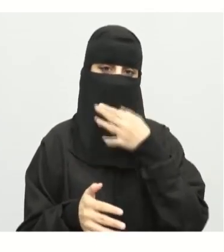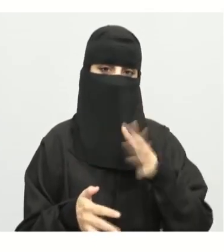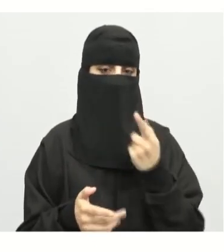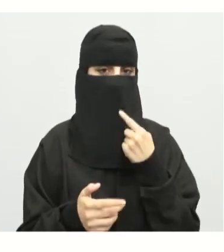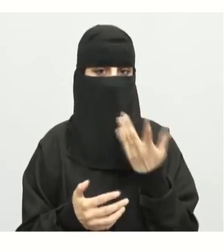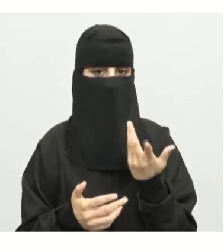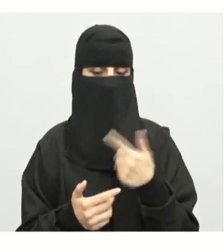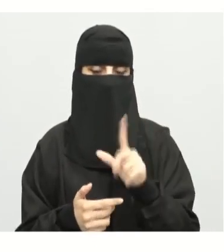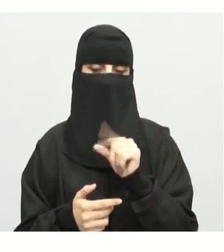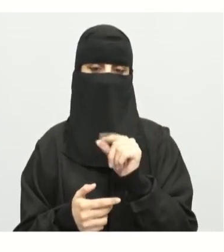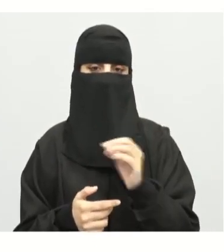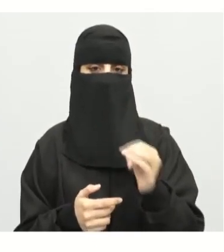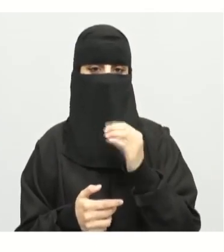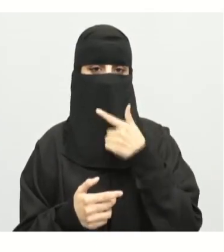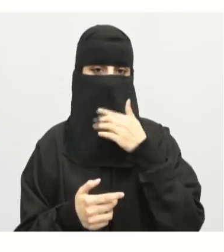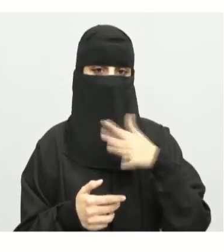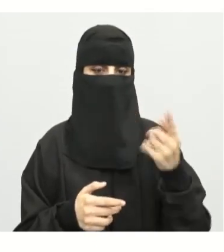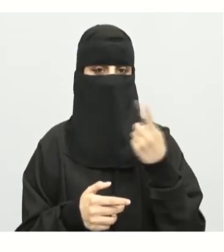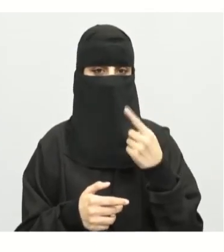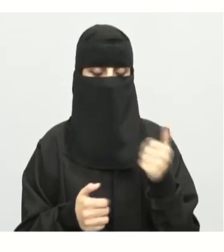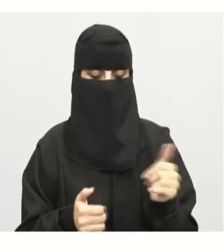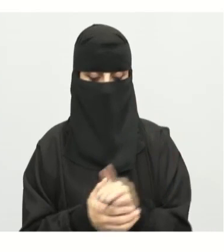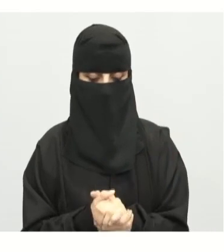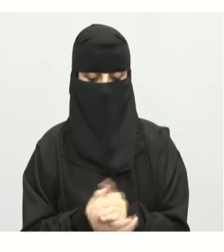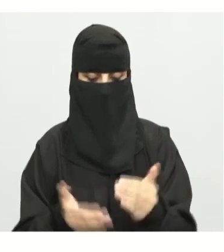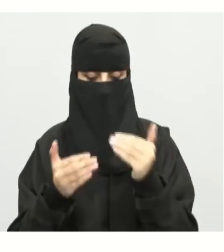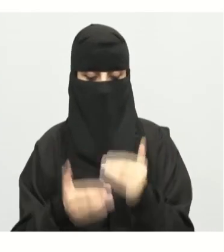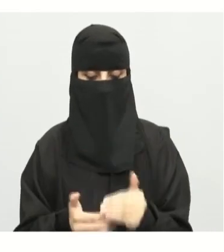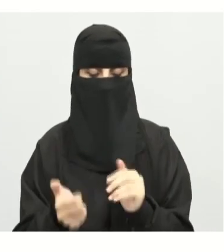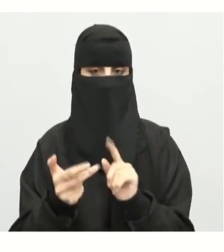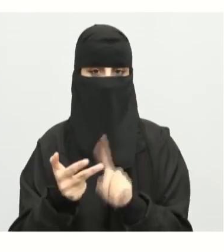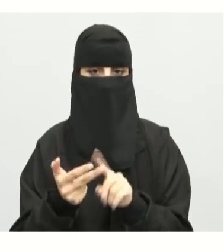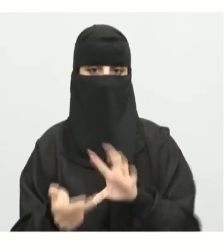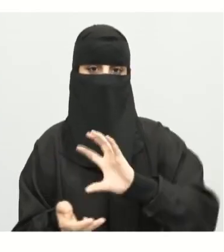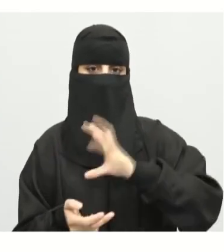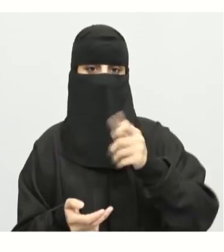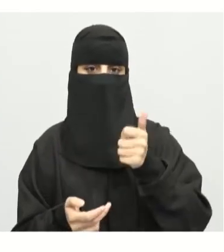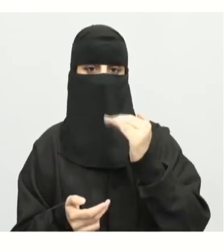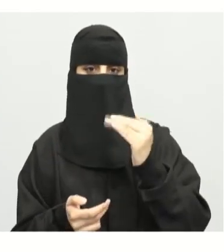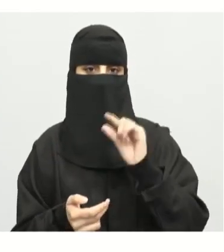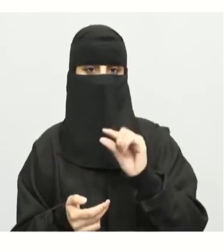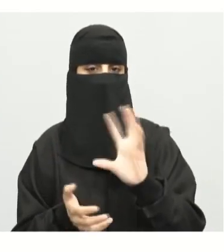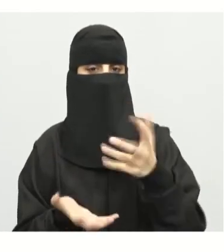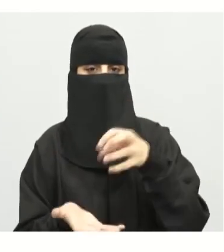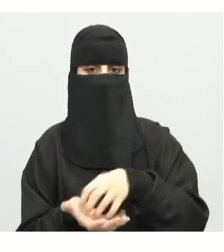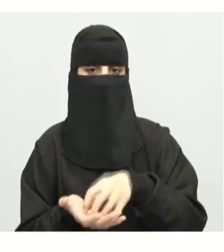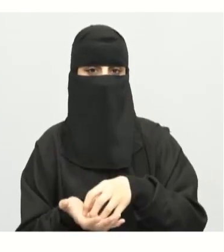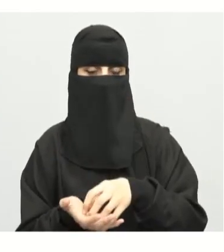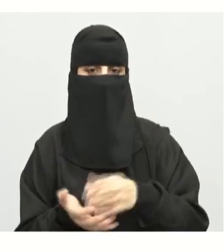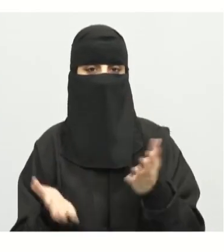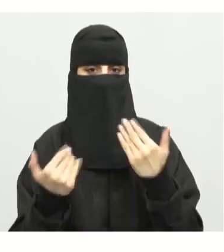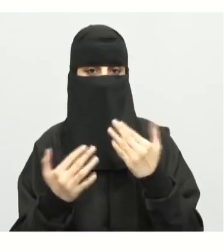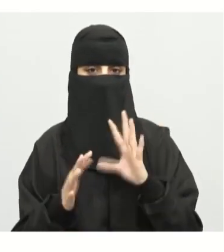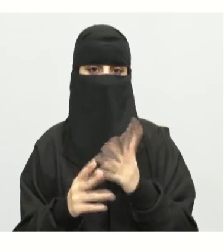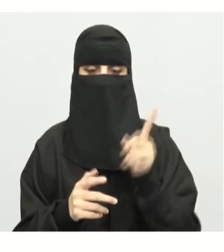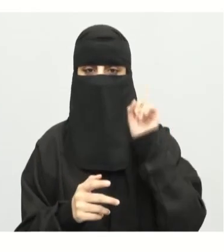البحر الاحمر يقع جبل احد في مكه المكرمه المدينه المنوره الرياض